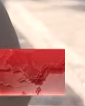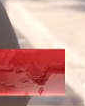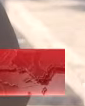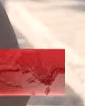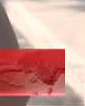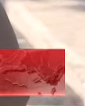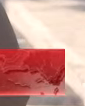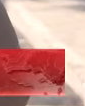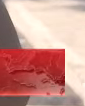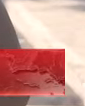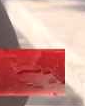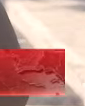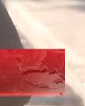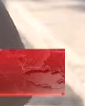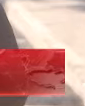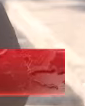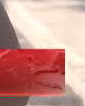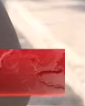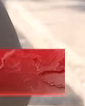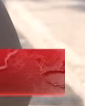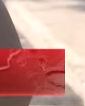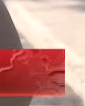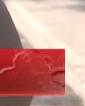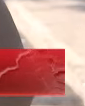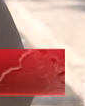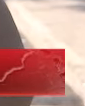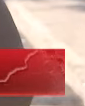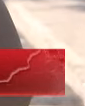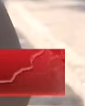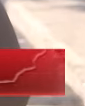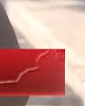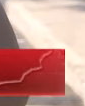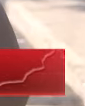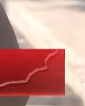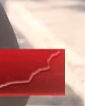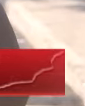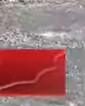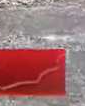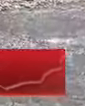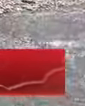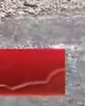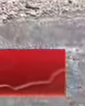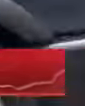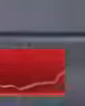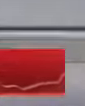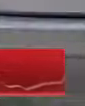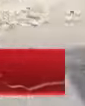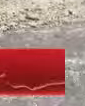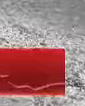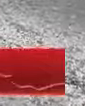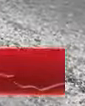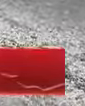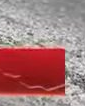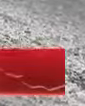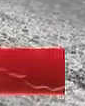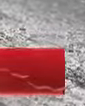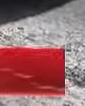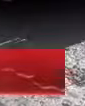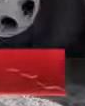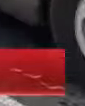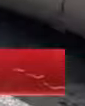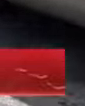5-6 казахстанцев. И за каждым ДТП судьбы людей. А всему виной не только сами водители, но и состояние